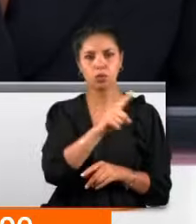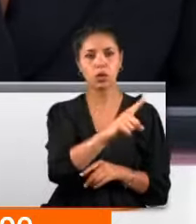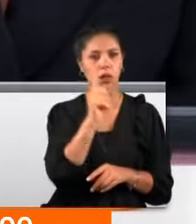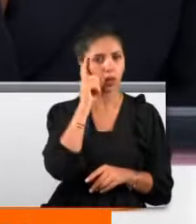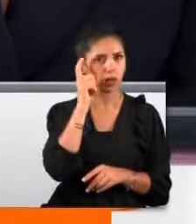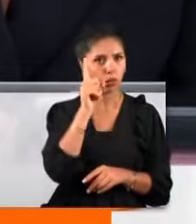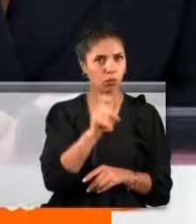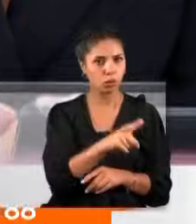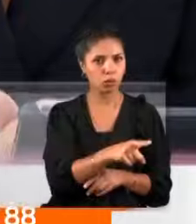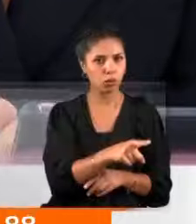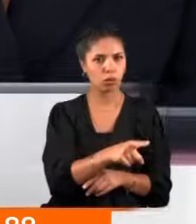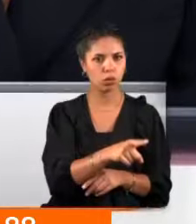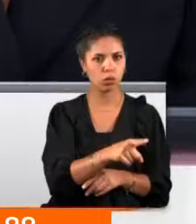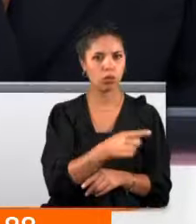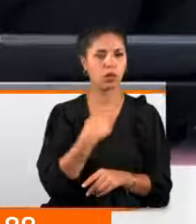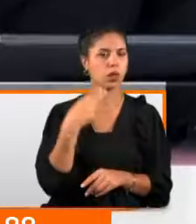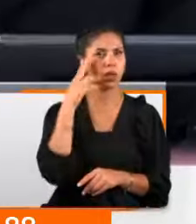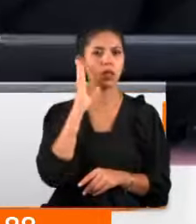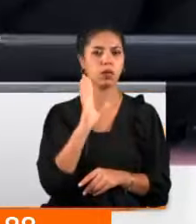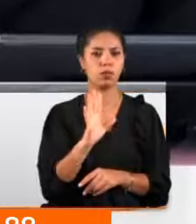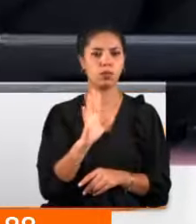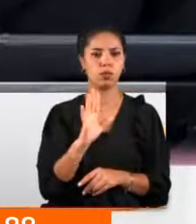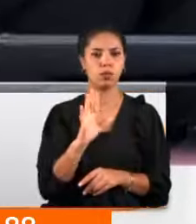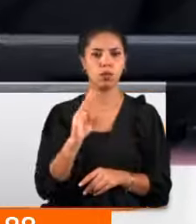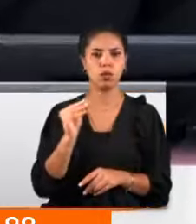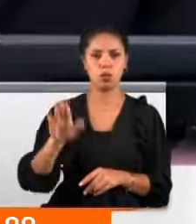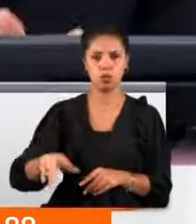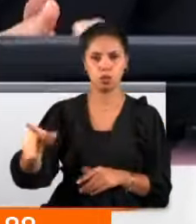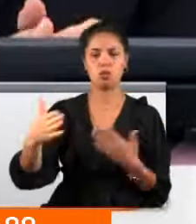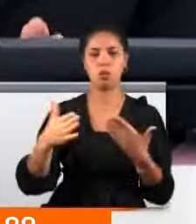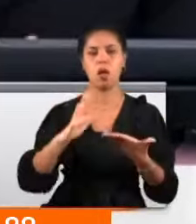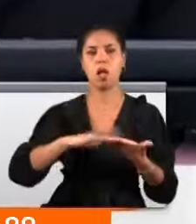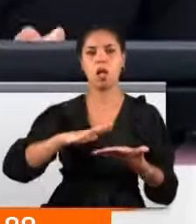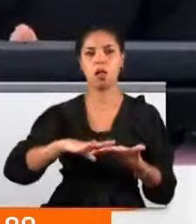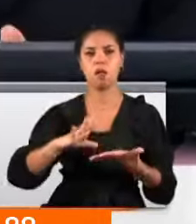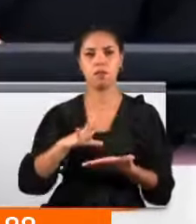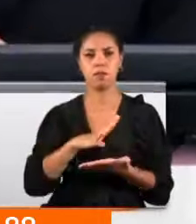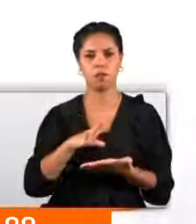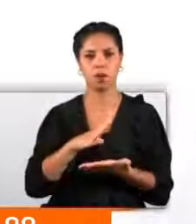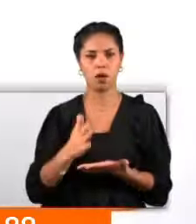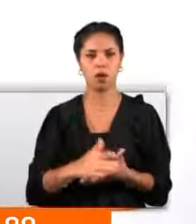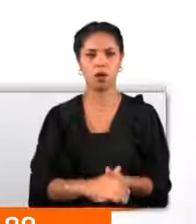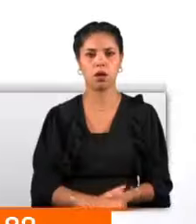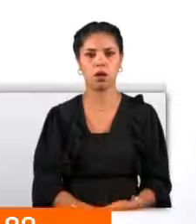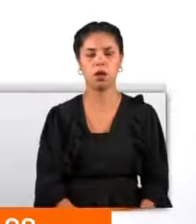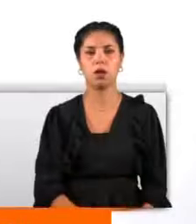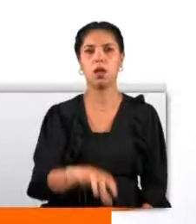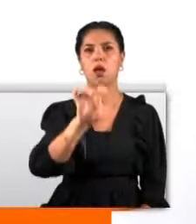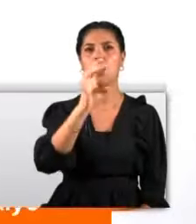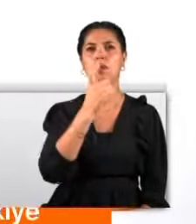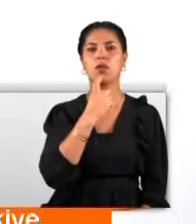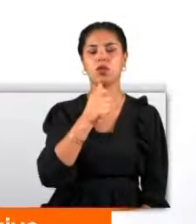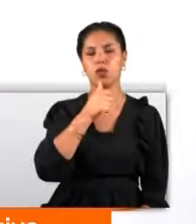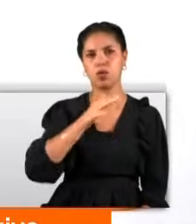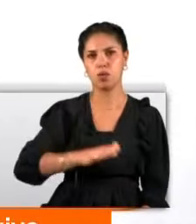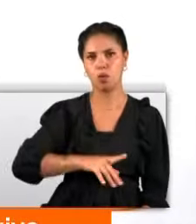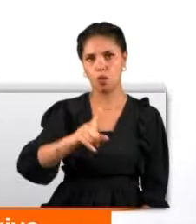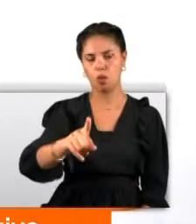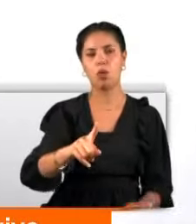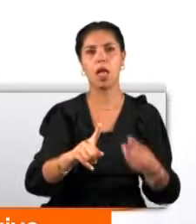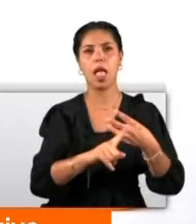tanıyor musun Hanife? Çok tanımıyor. Çocuğumla arkadaşlığı var ama hangi o kadar tanımıyor. 15 yaşındaki oğlun Emre